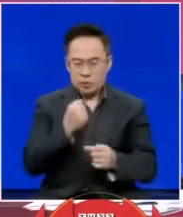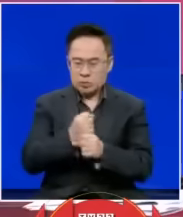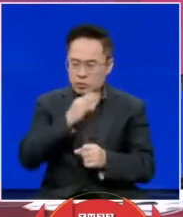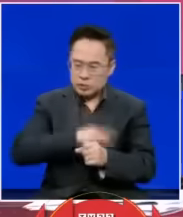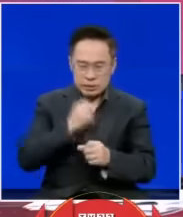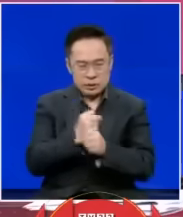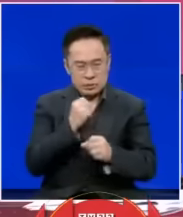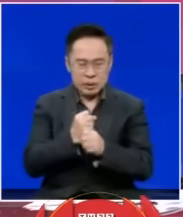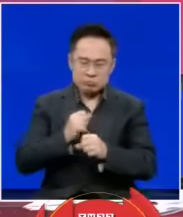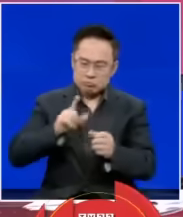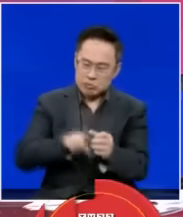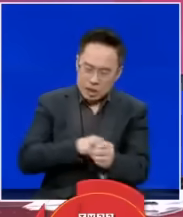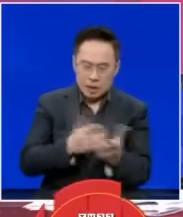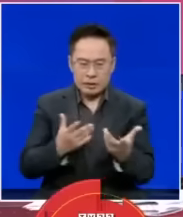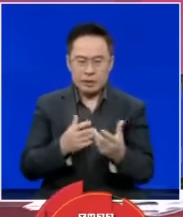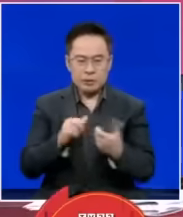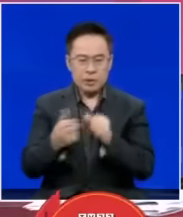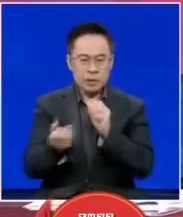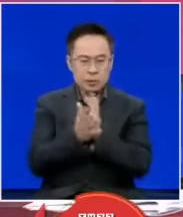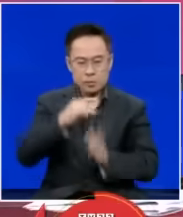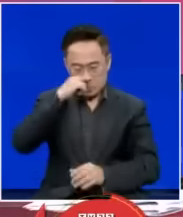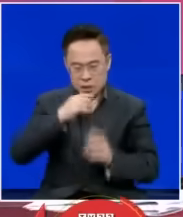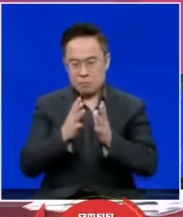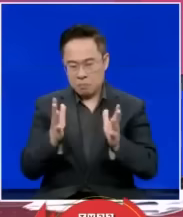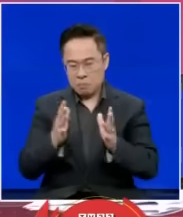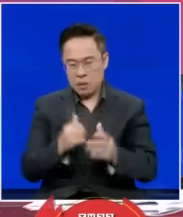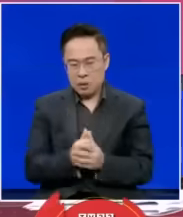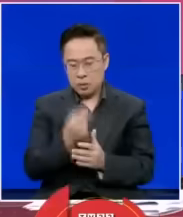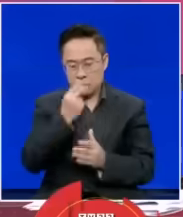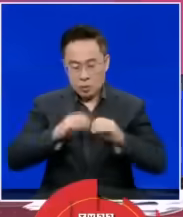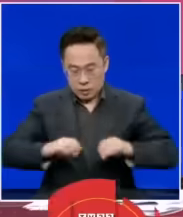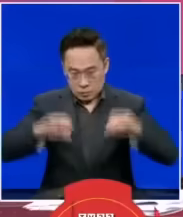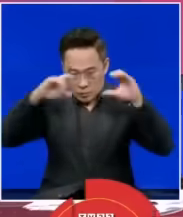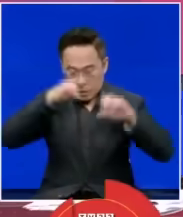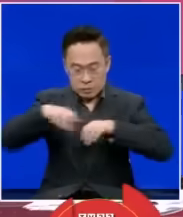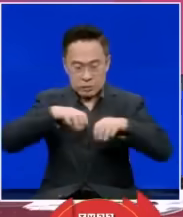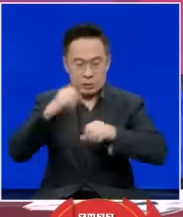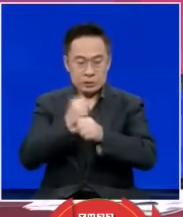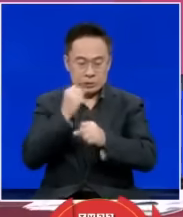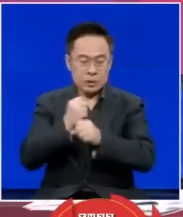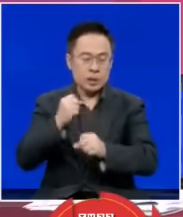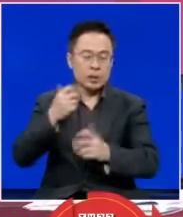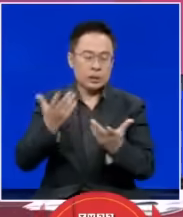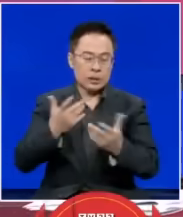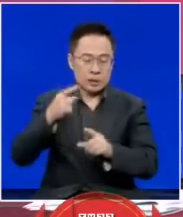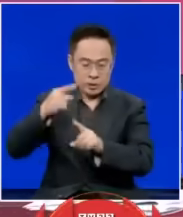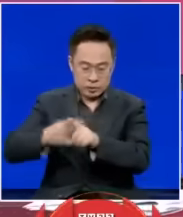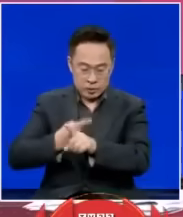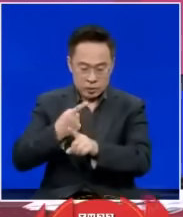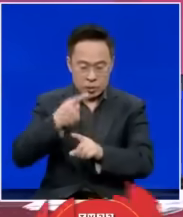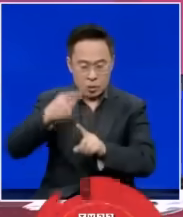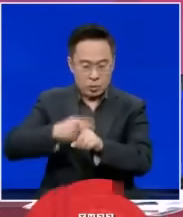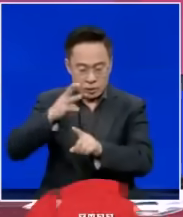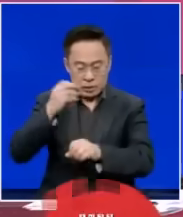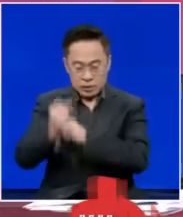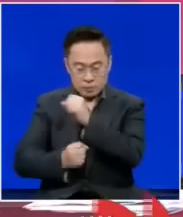มิรัฐศาสตร์โลกมีประเด็นที่มันกระทบกับประเทศไทยเยอะมากก็ต้องรอดูรัฐนาวาลำนี้ว่าจะเป็นไงในช่วงครึ่งปีหลังแล้วถ้าเกิดว่าต่อปีหน้านะดิจิทัลวอล